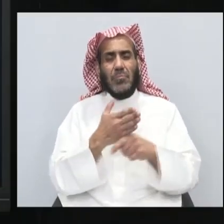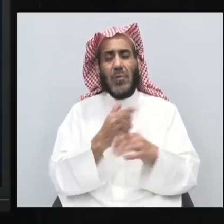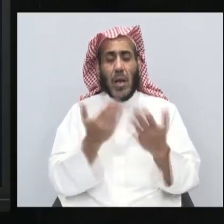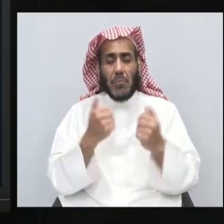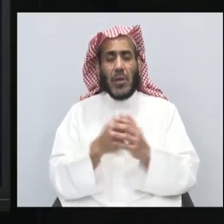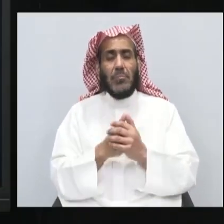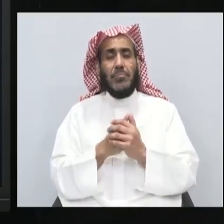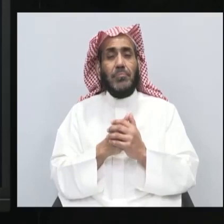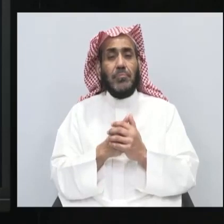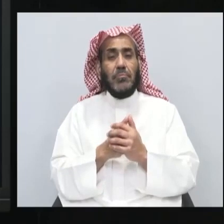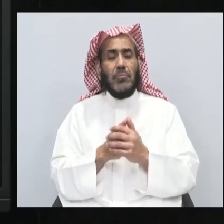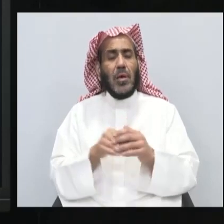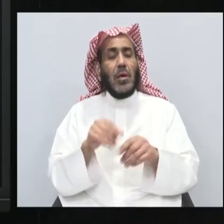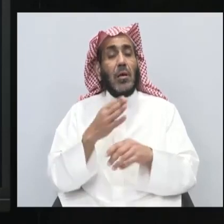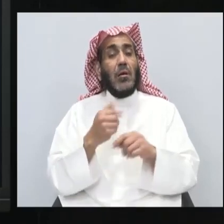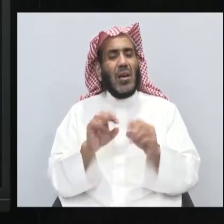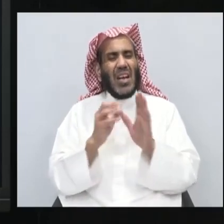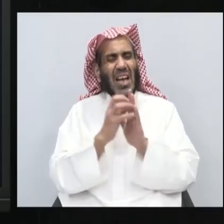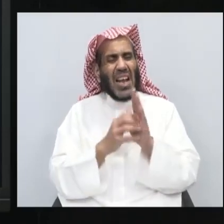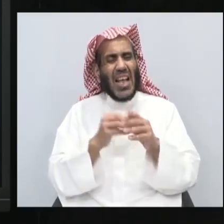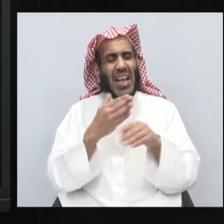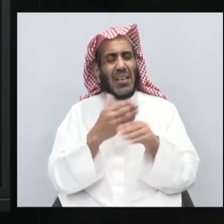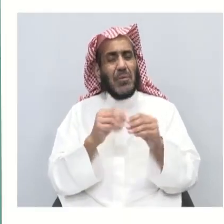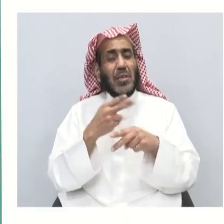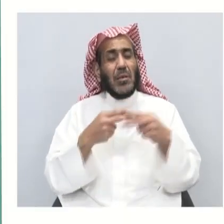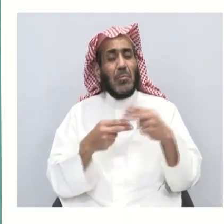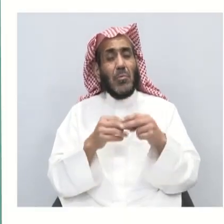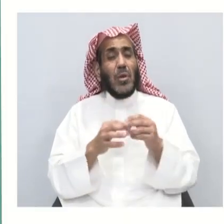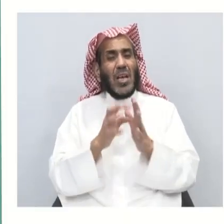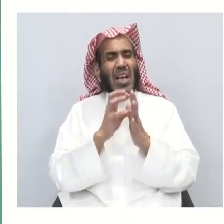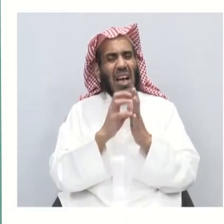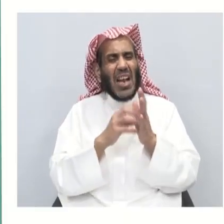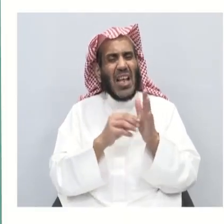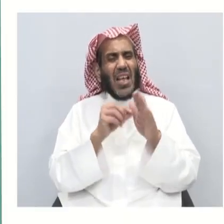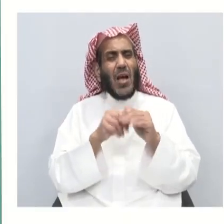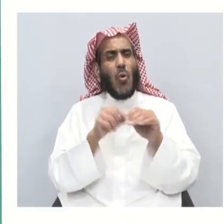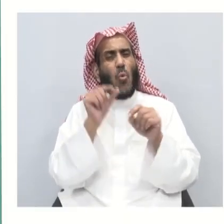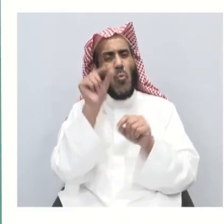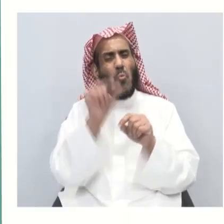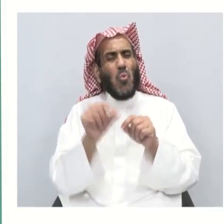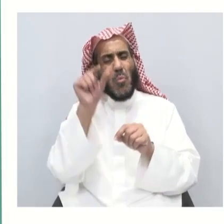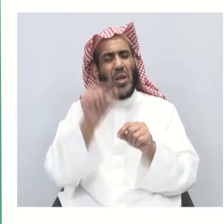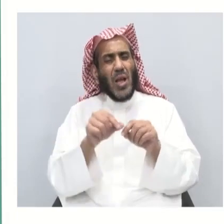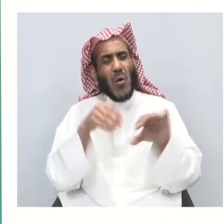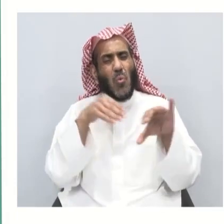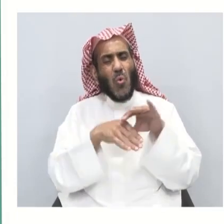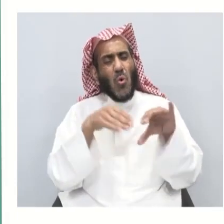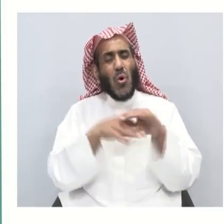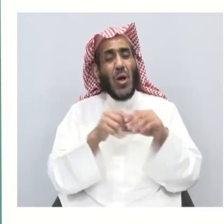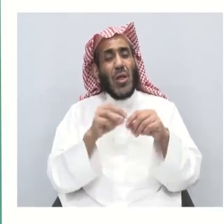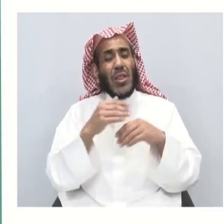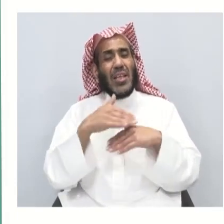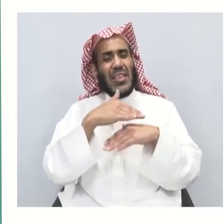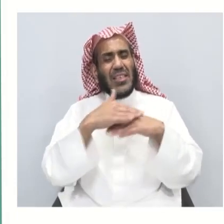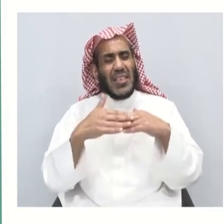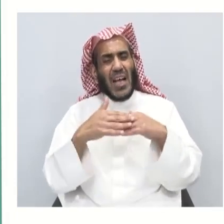لنبدأ. خلايا الخشب التركيب عبارة عن خلايا أنبوبية مجوفة ذات جدار